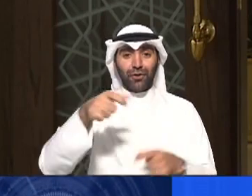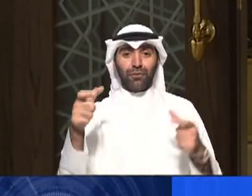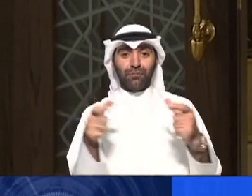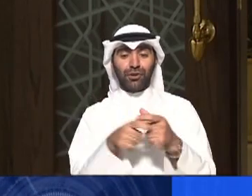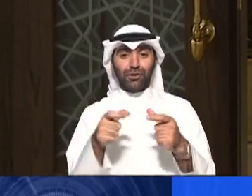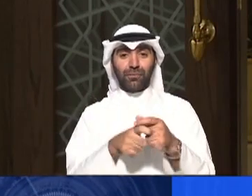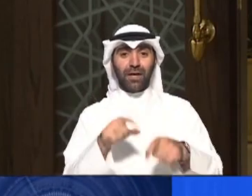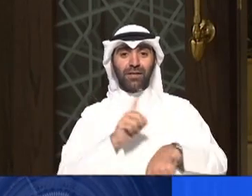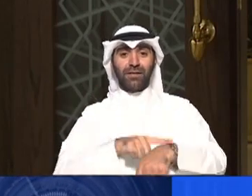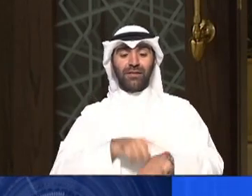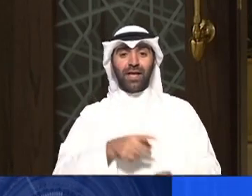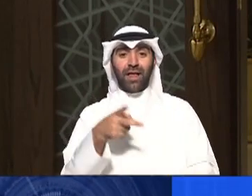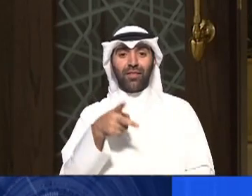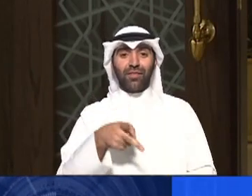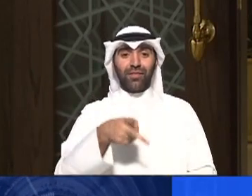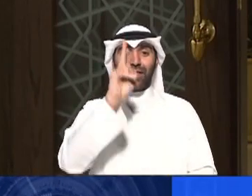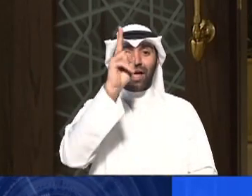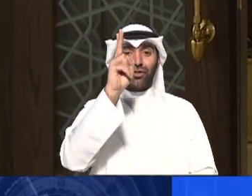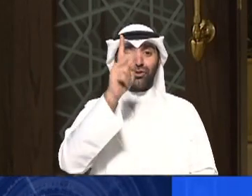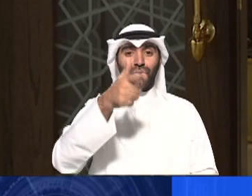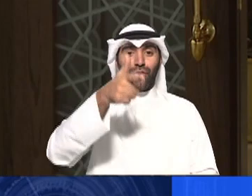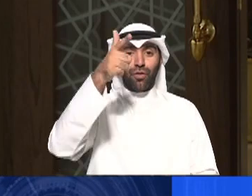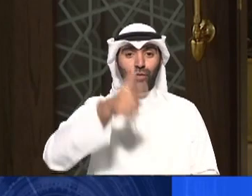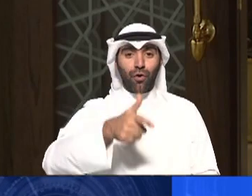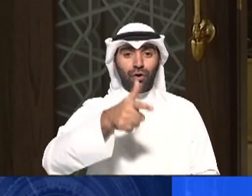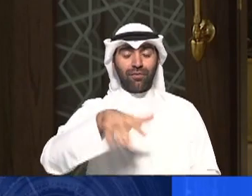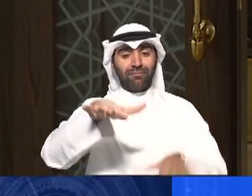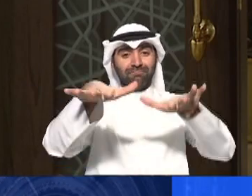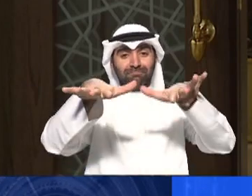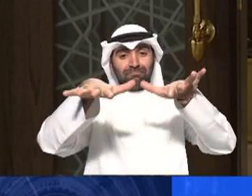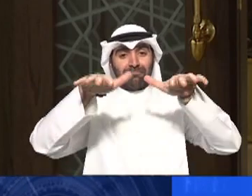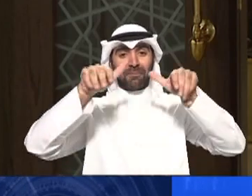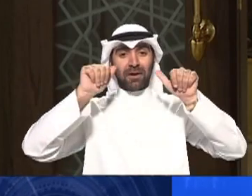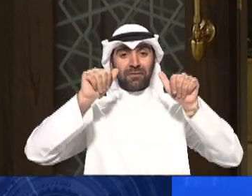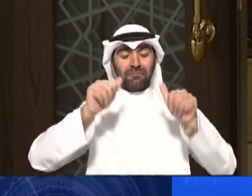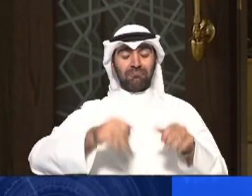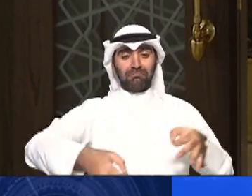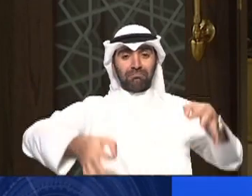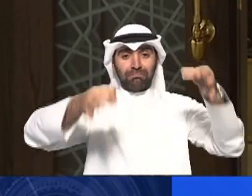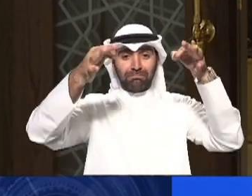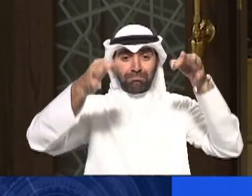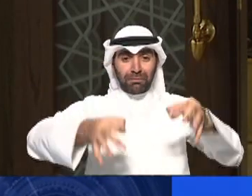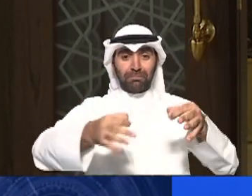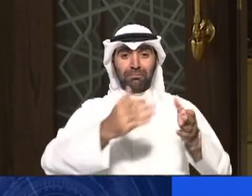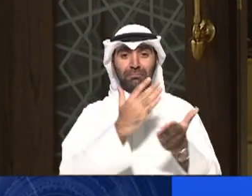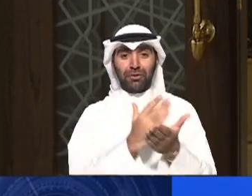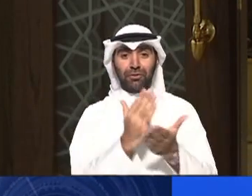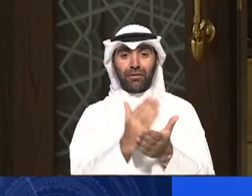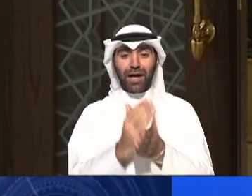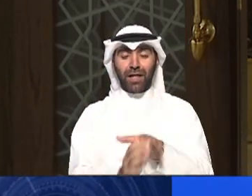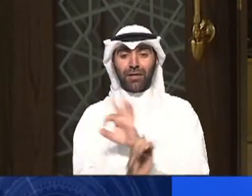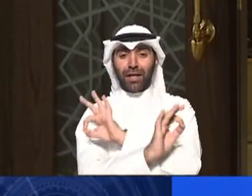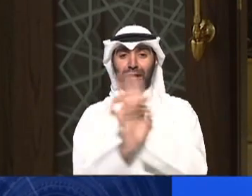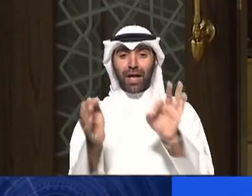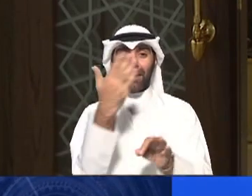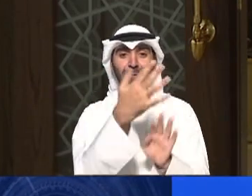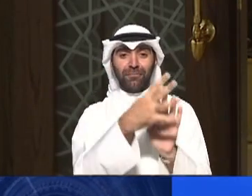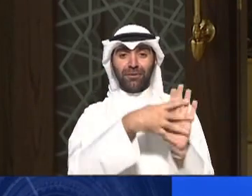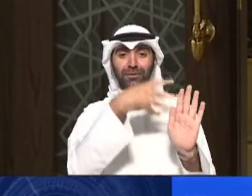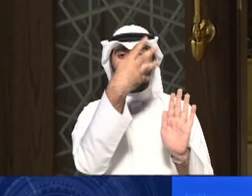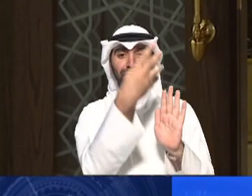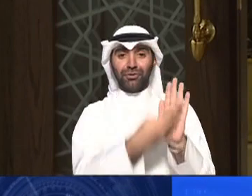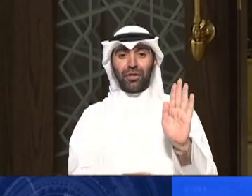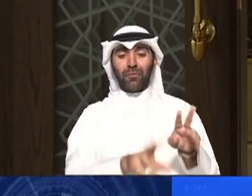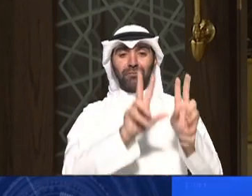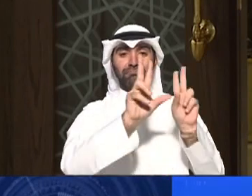الثانية وأنها تنتهي، وبالفعل يعني في هذا الوقت انتهت مثل ما كان هو يعني مدرجة على جدول